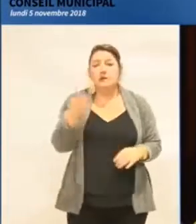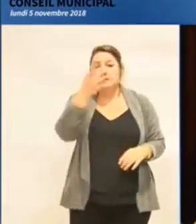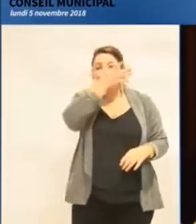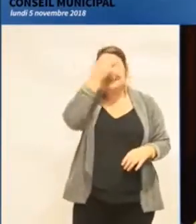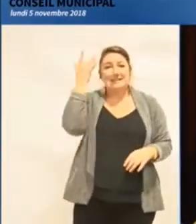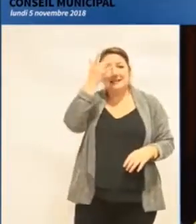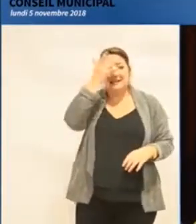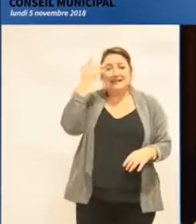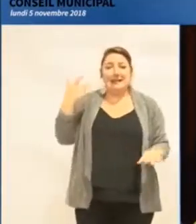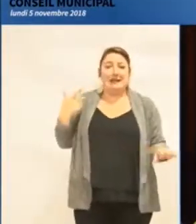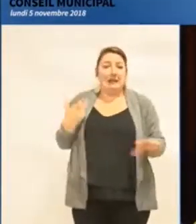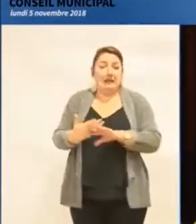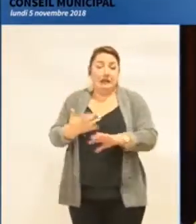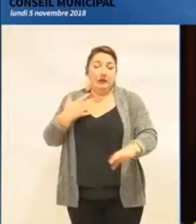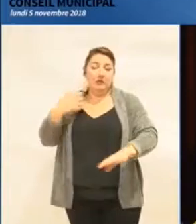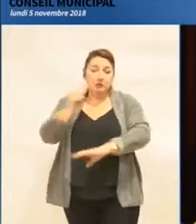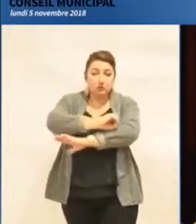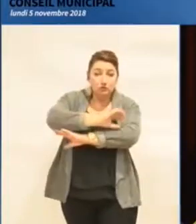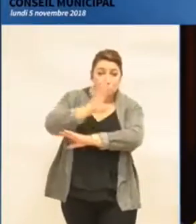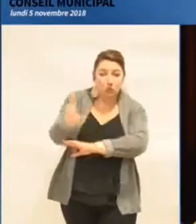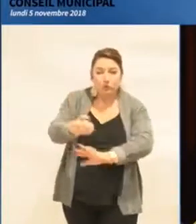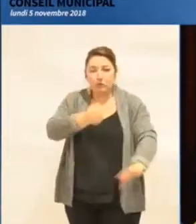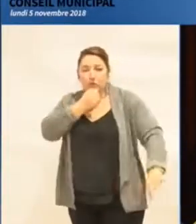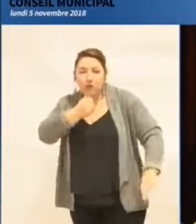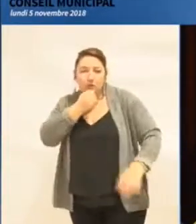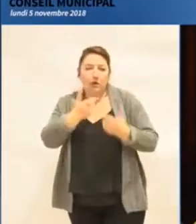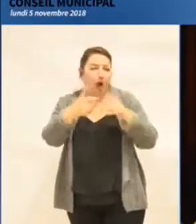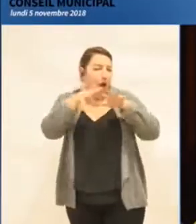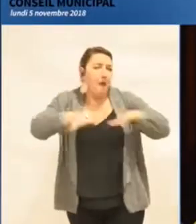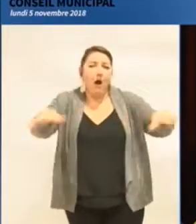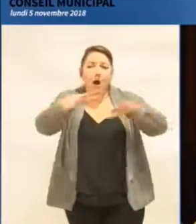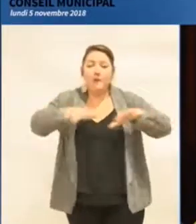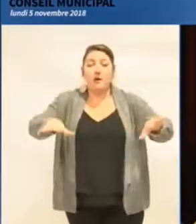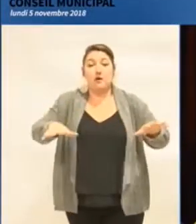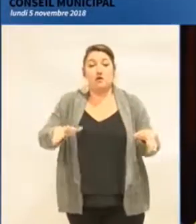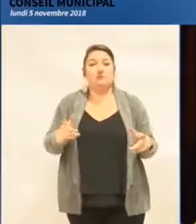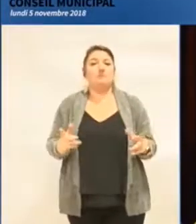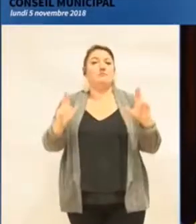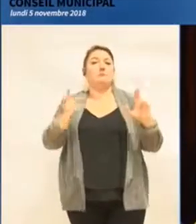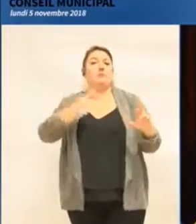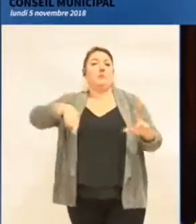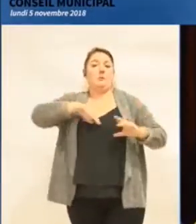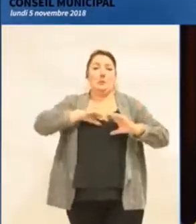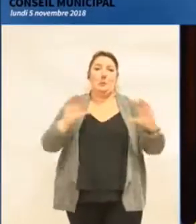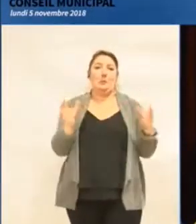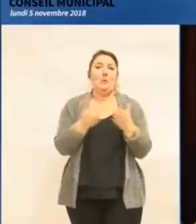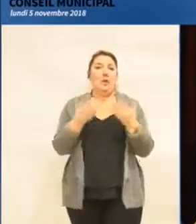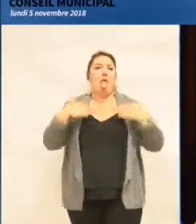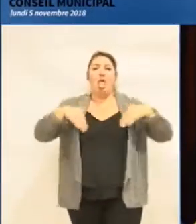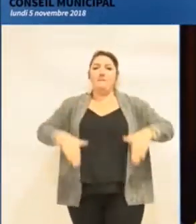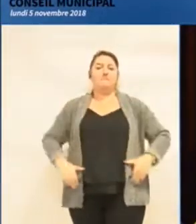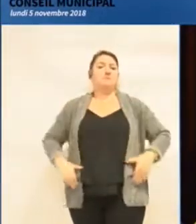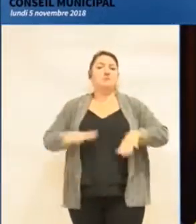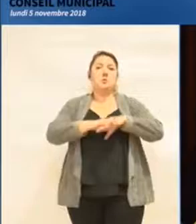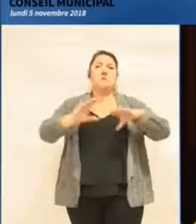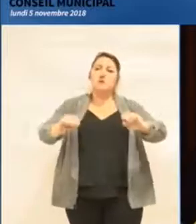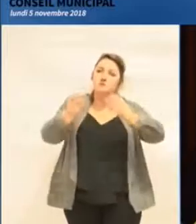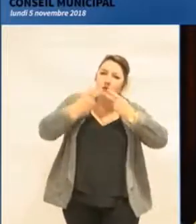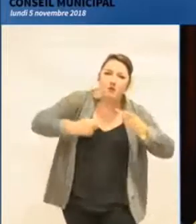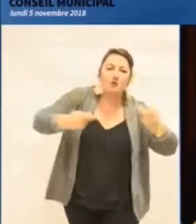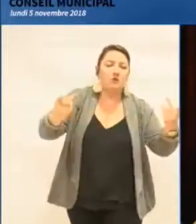à un moment, notre groupe a choisi d'abord de ne pas réagir à chaud. Ça n'était ni le